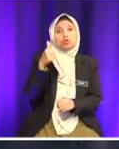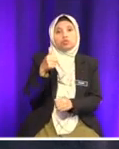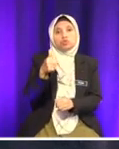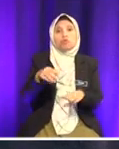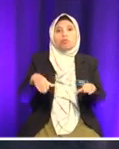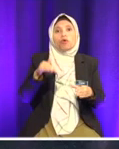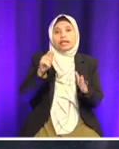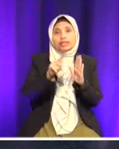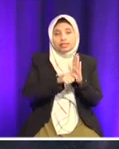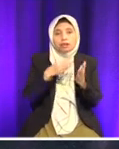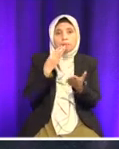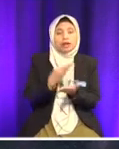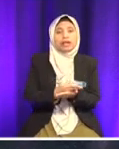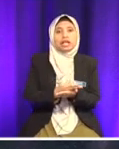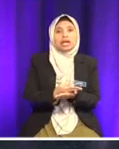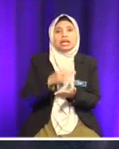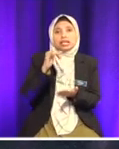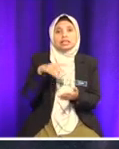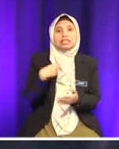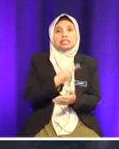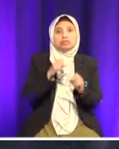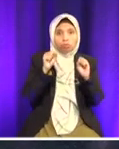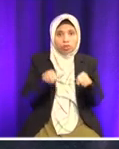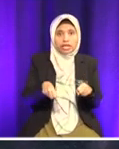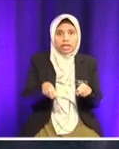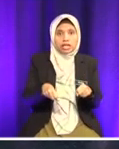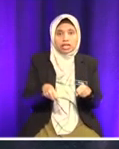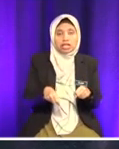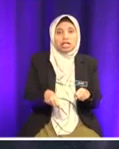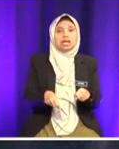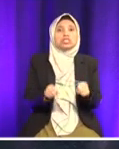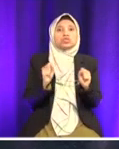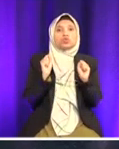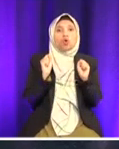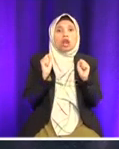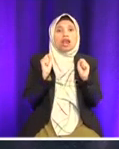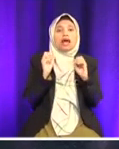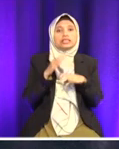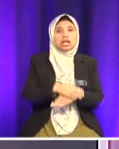terbaik yang kita mampu Kita buat yang lebih salat sunat tahajud